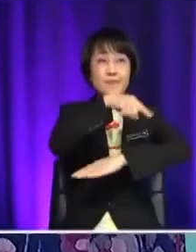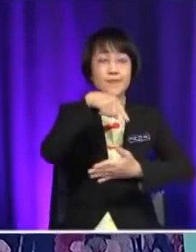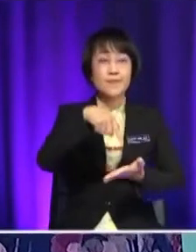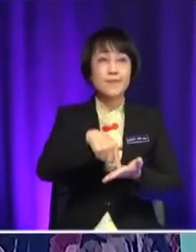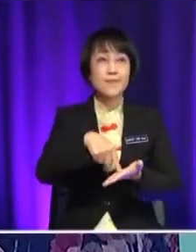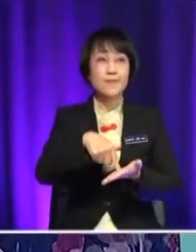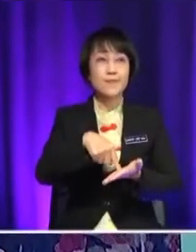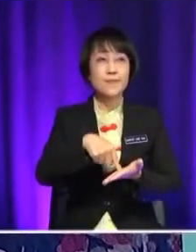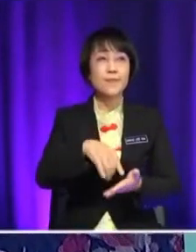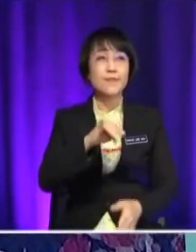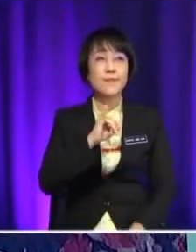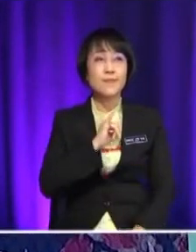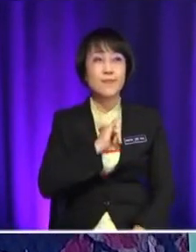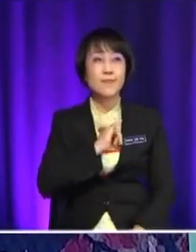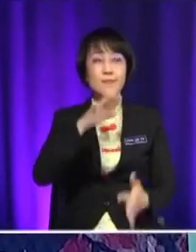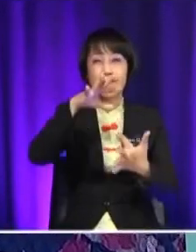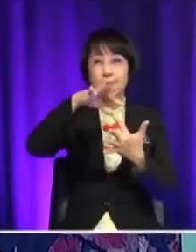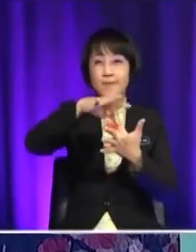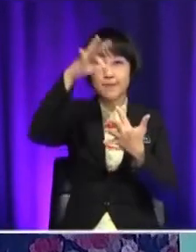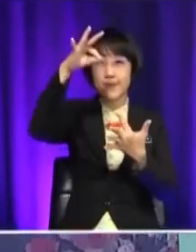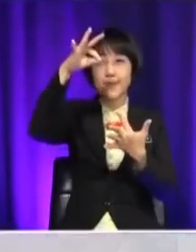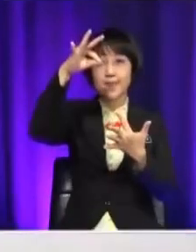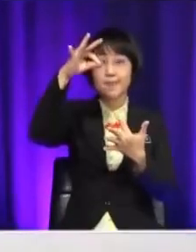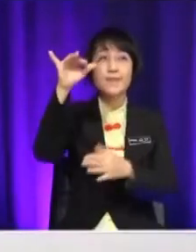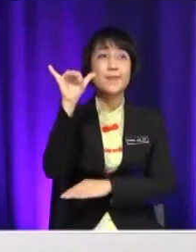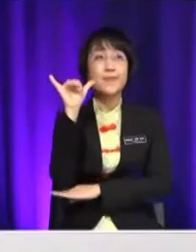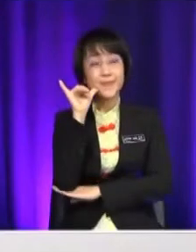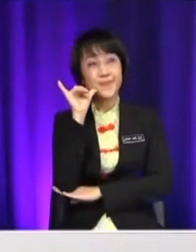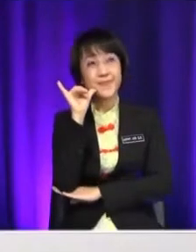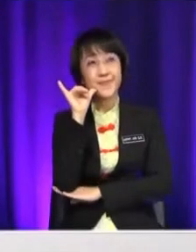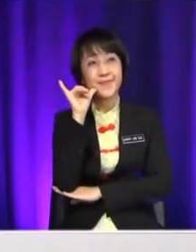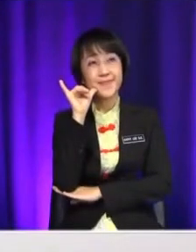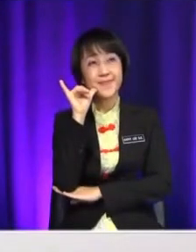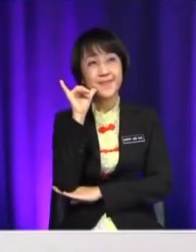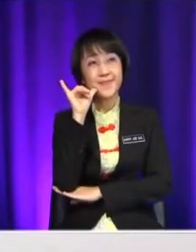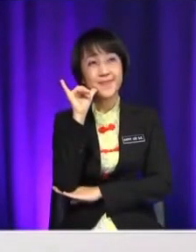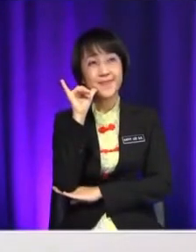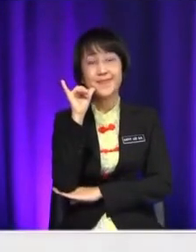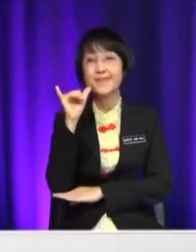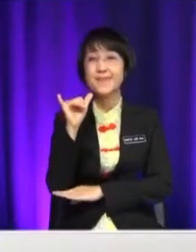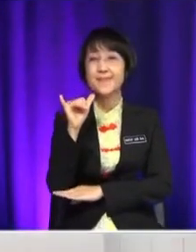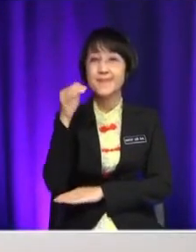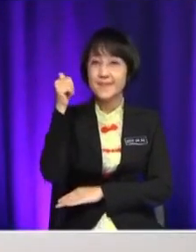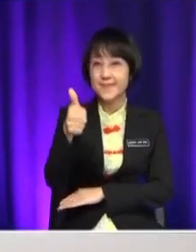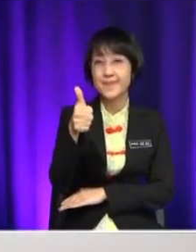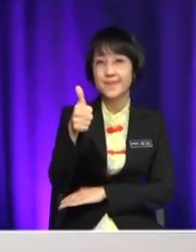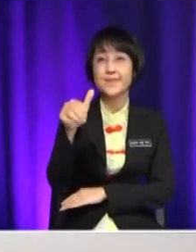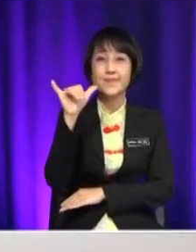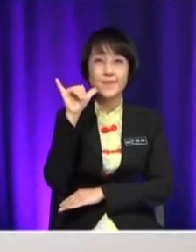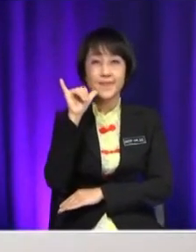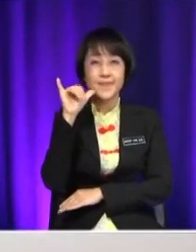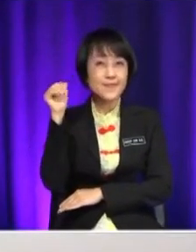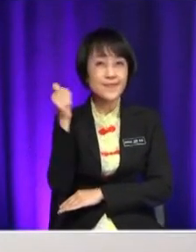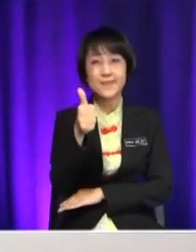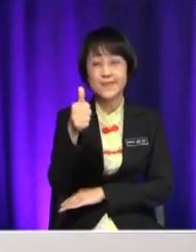bagi beri calonnya tu kepada Yus Zairin. Sebab ada intonasi, kan? Intonasi